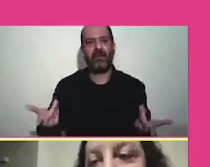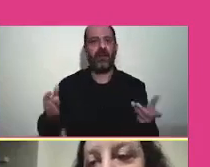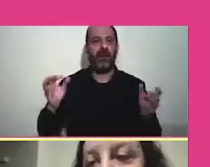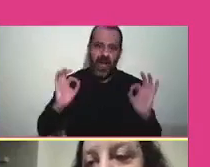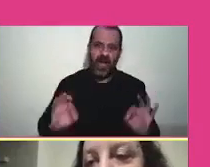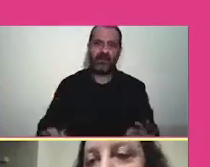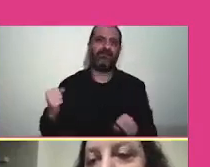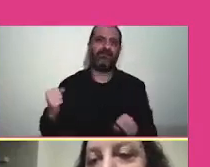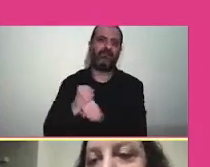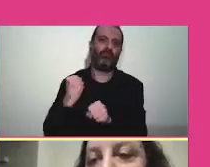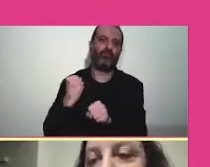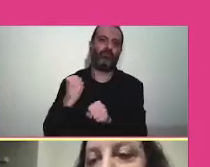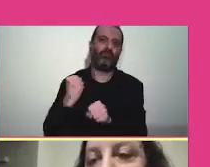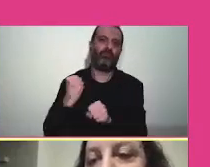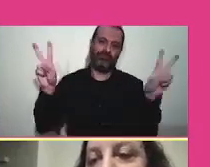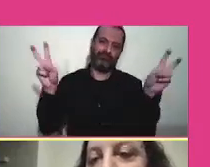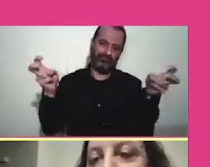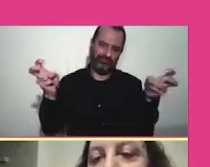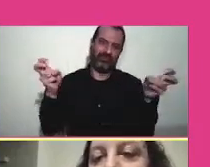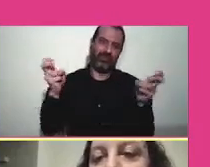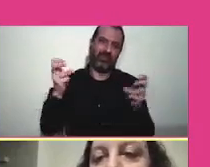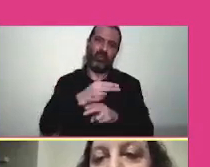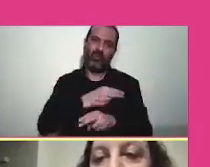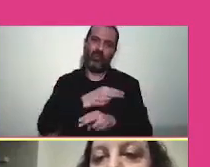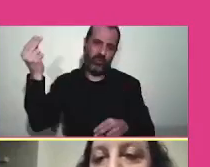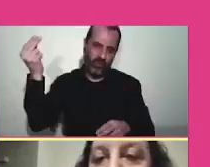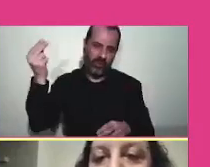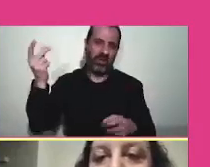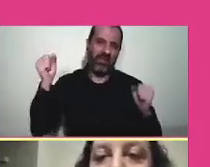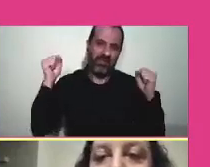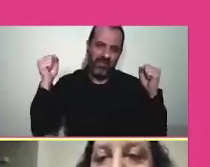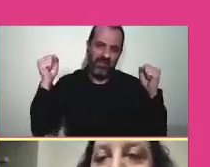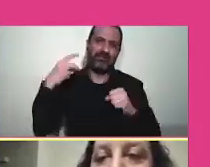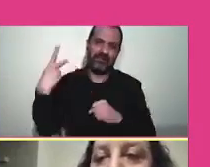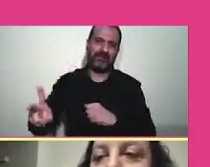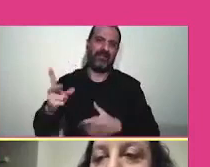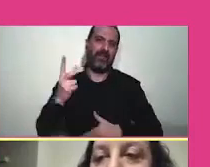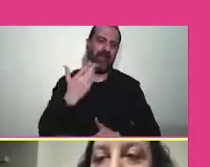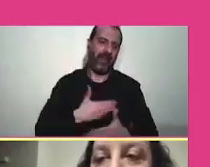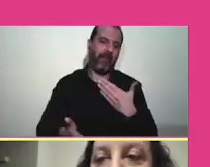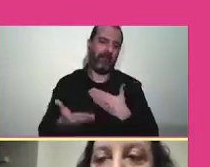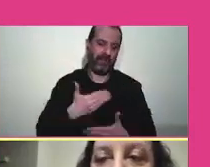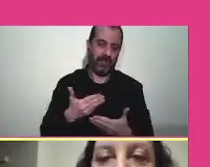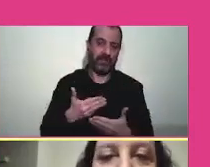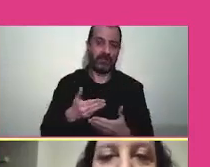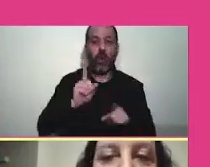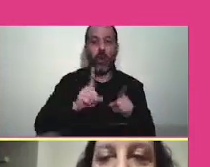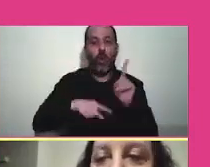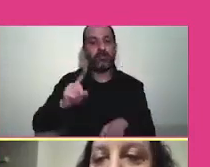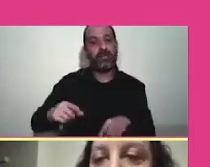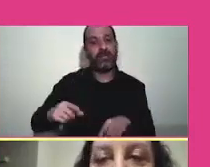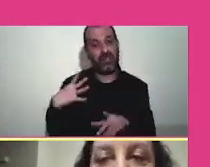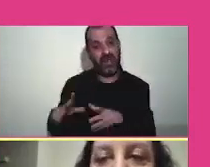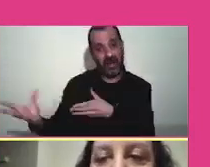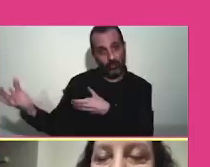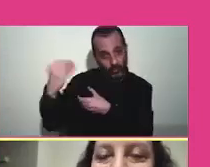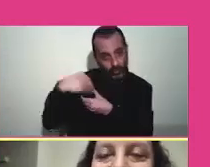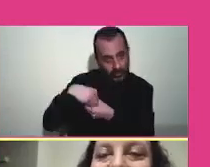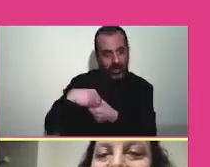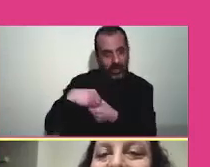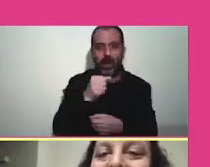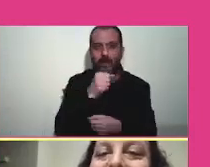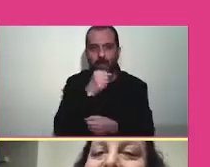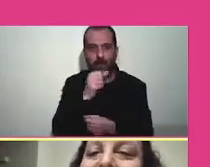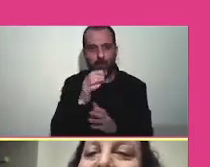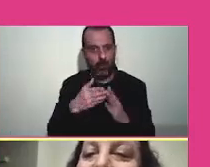of Disability. Βλέπω εδώ κάποιους που θέλουν να παίξουν, δεν ξέρω αν έχουν ανοιχτά μικρόφωνα, ας μου πούνε ένα ναι.